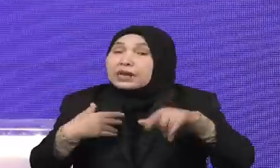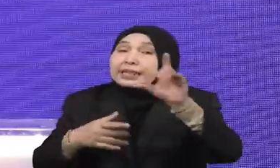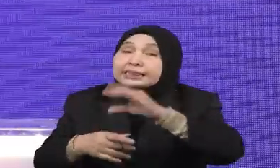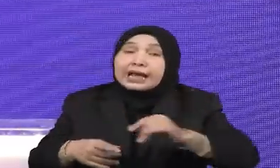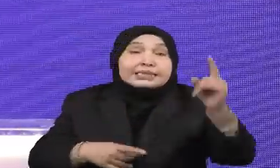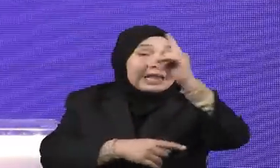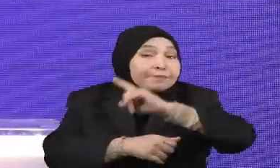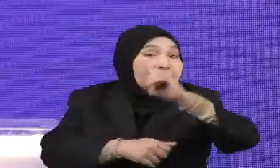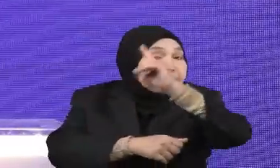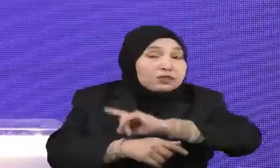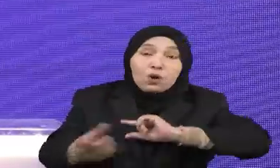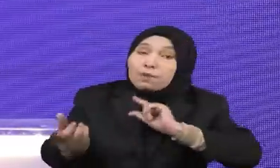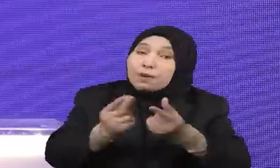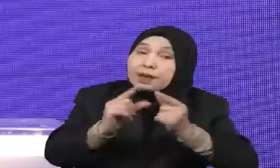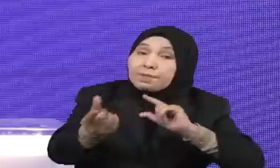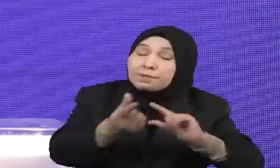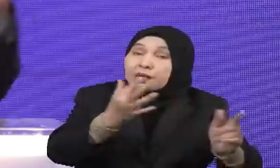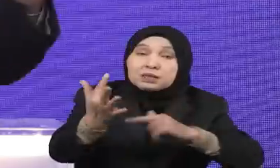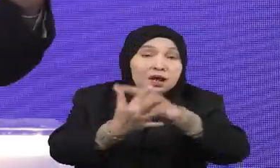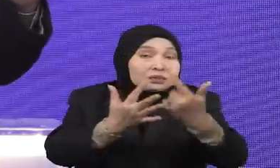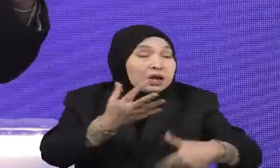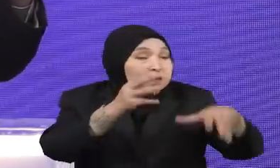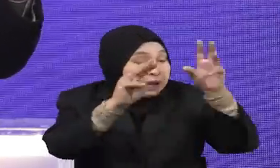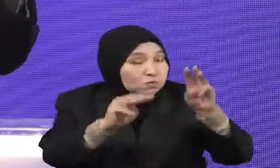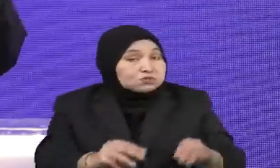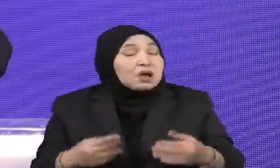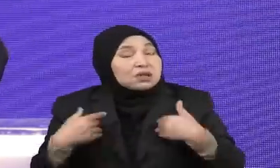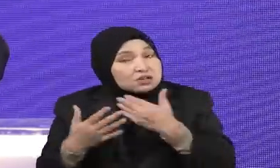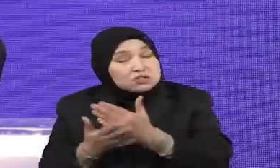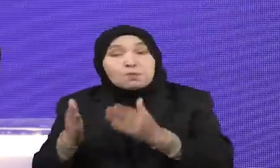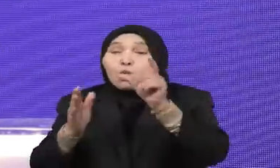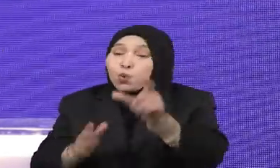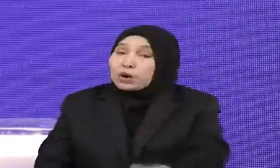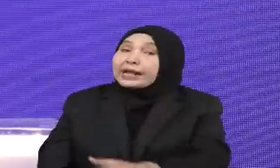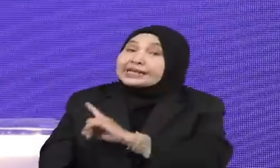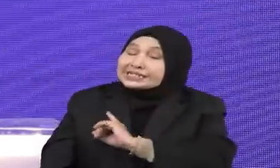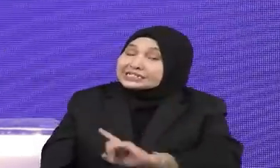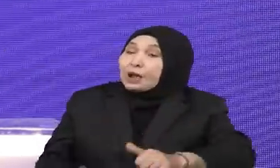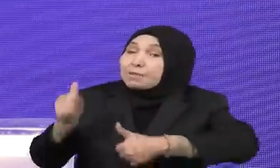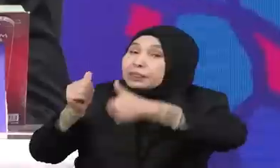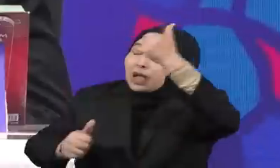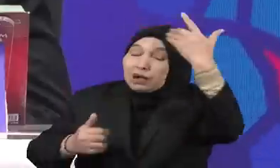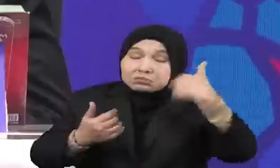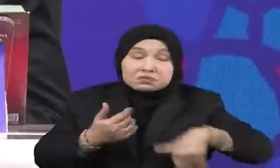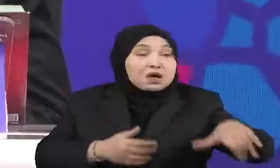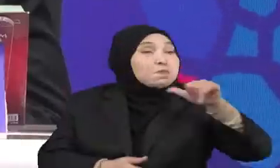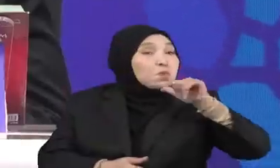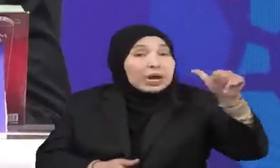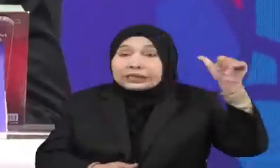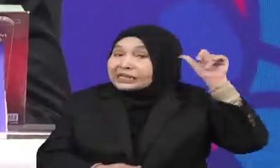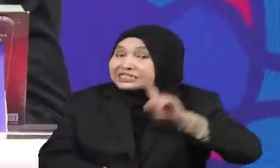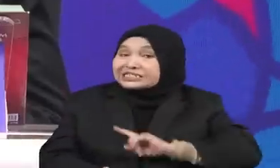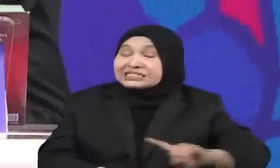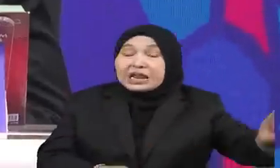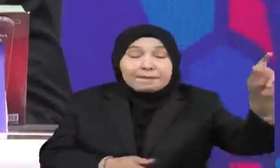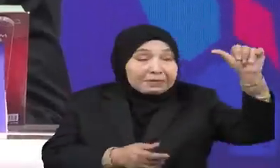hari-hari itu kami gilirkan diantara manusia ada masa eee orang Islam menang ada masa orang yang buka Islam menang dan